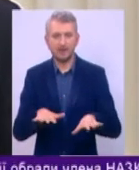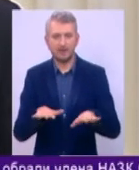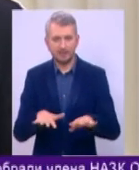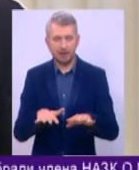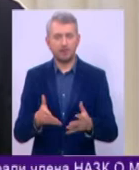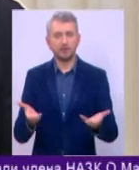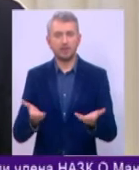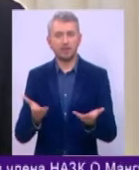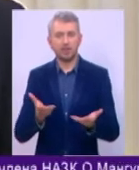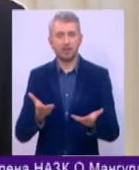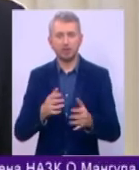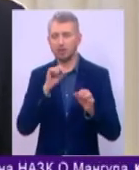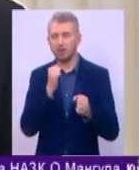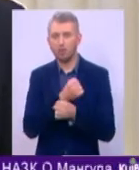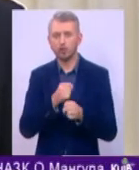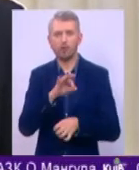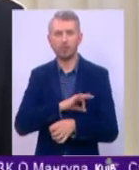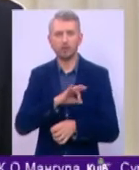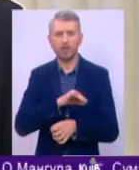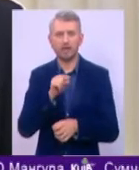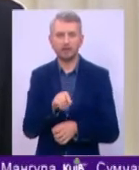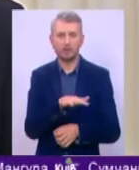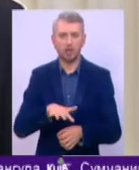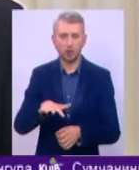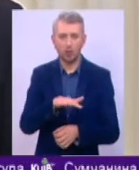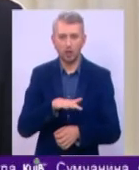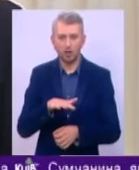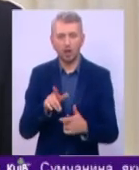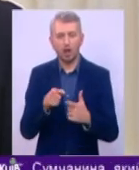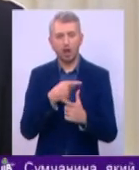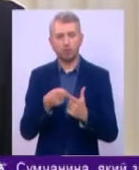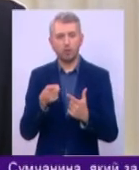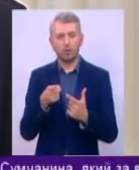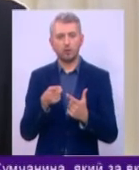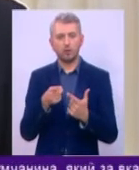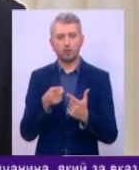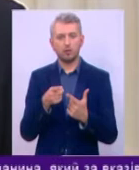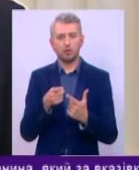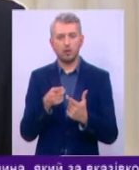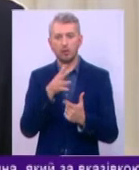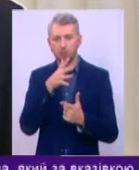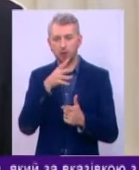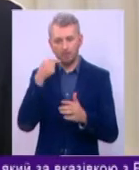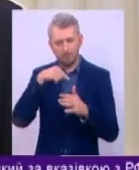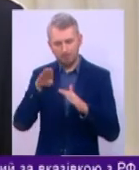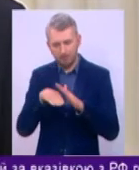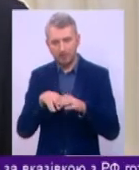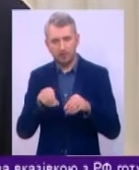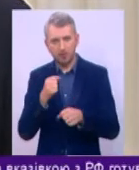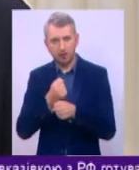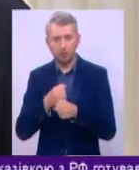в яких неможливо використання цих територій або при підземних роботах, або надземних.